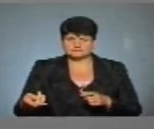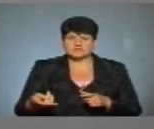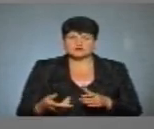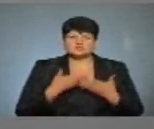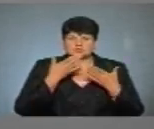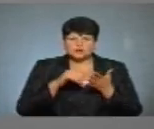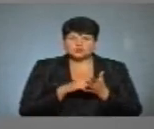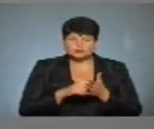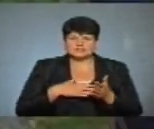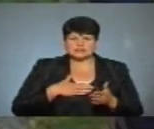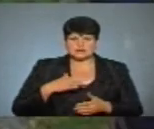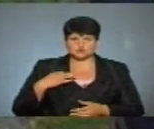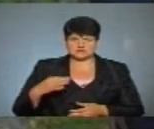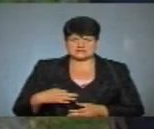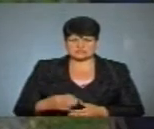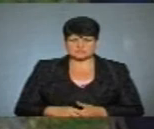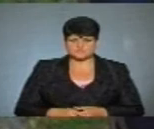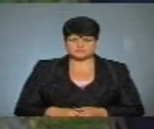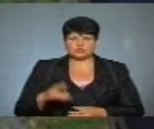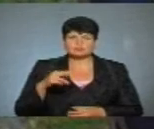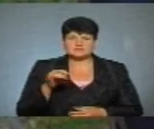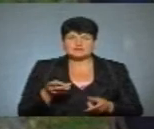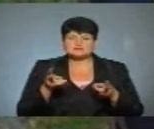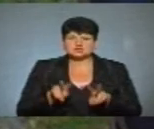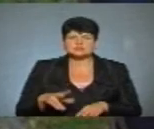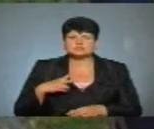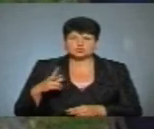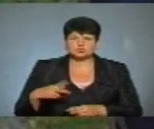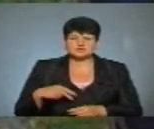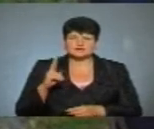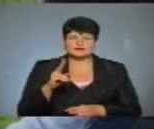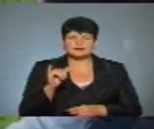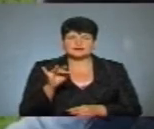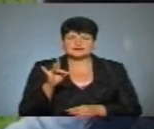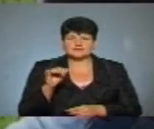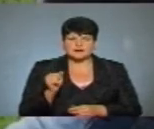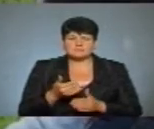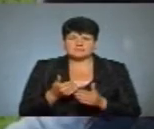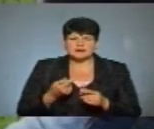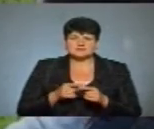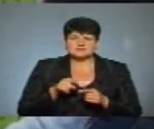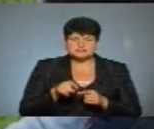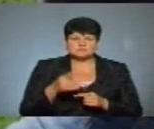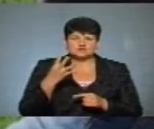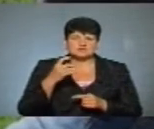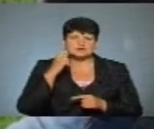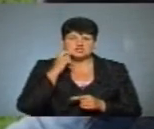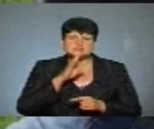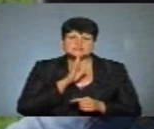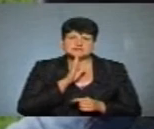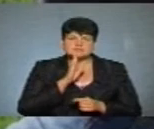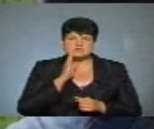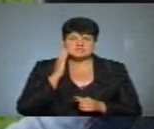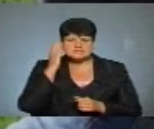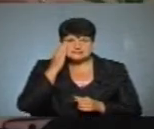читають документи нашого сина. У Дмитра залишилася донька Кіра. Напередодні його загибелі тоді 4-річній дівчинці